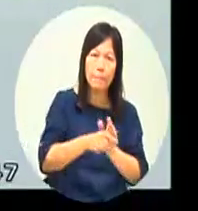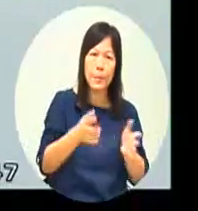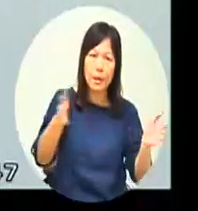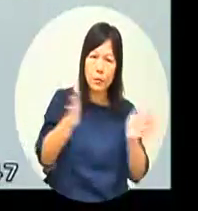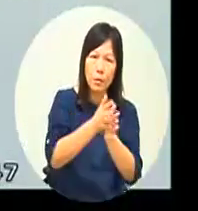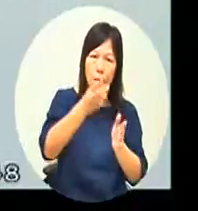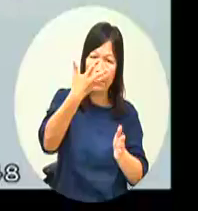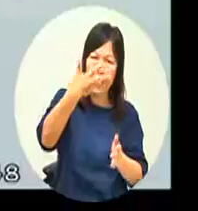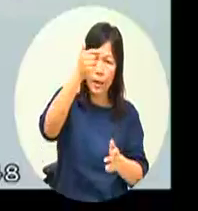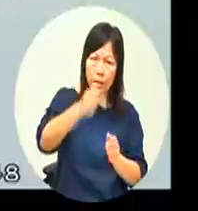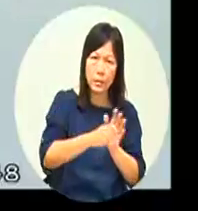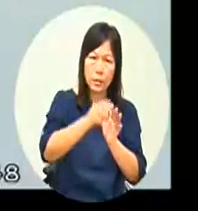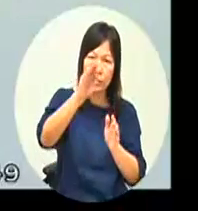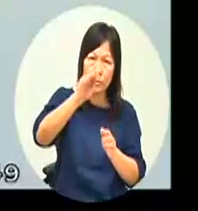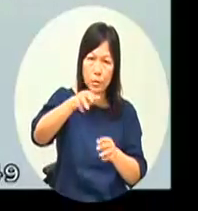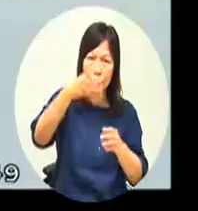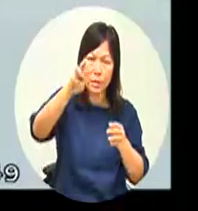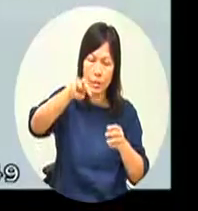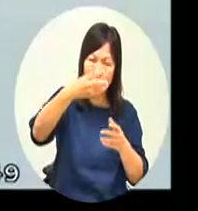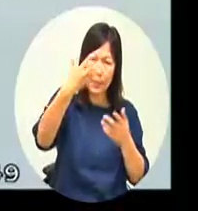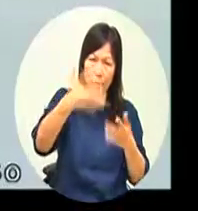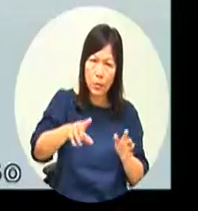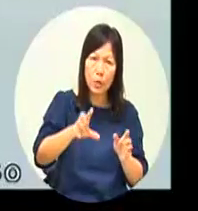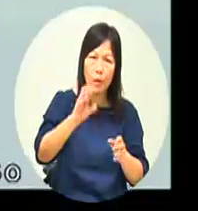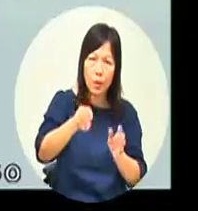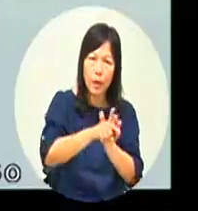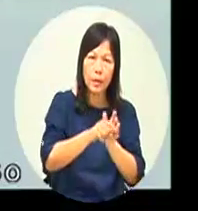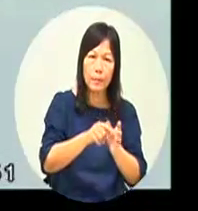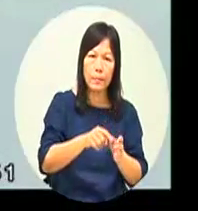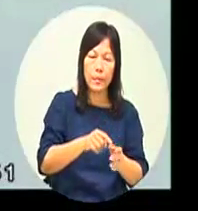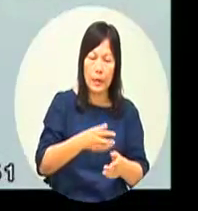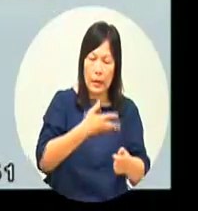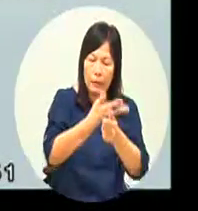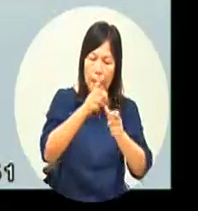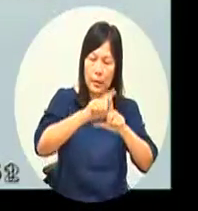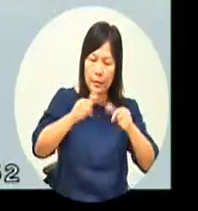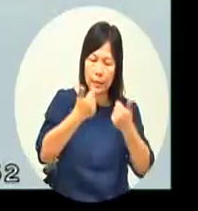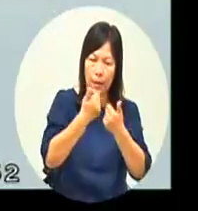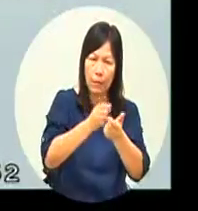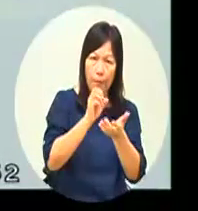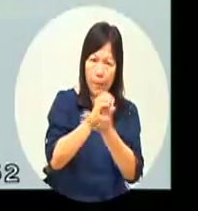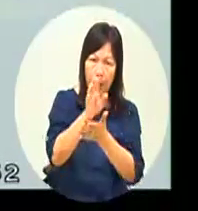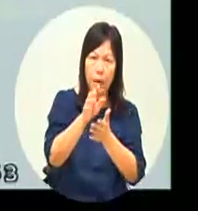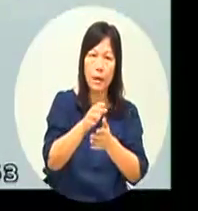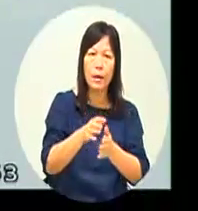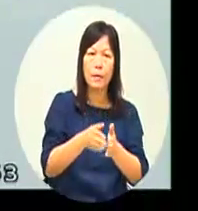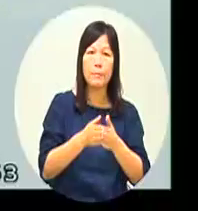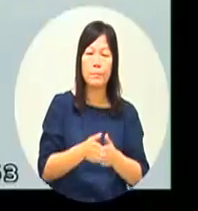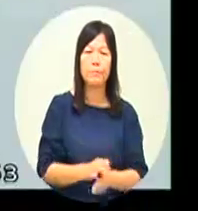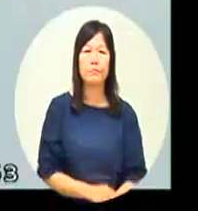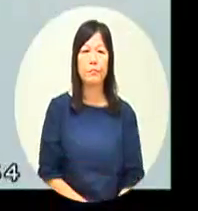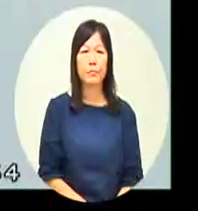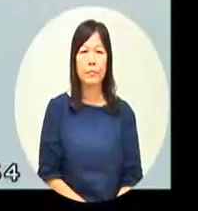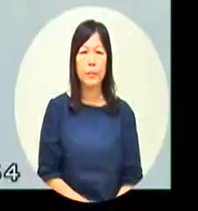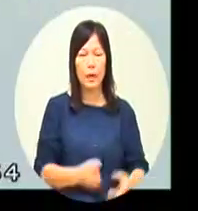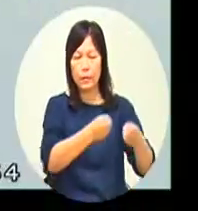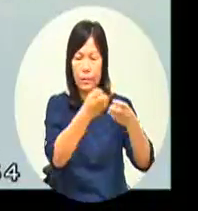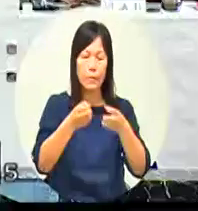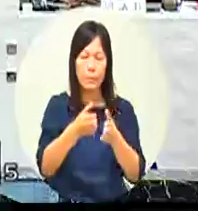8,9332,2800元，提请 本会大会报告，请讨